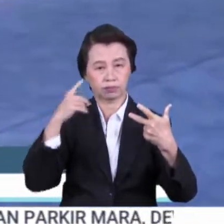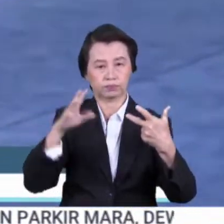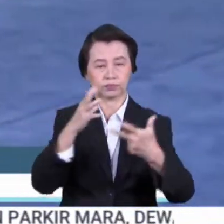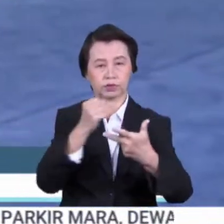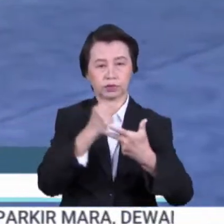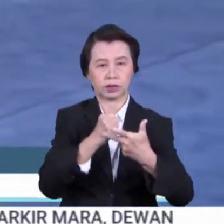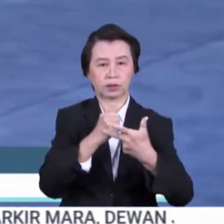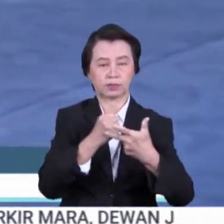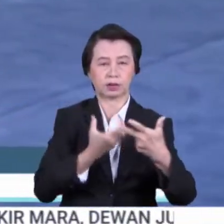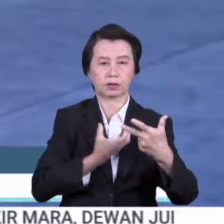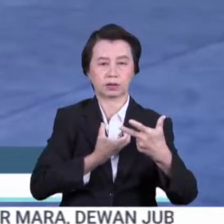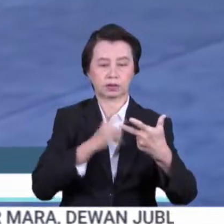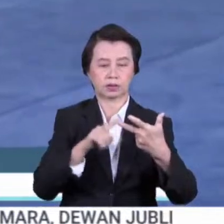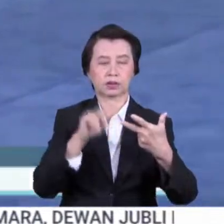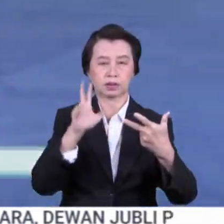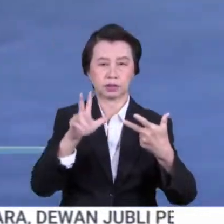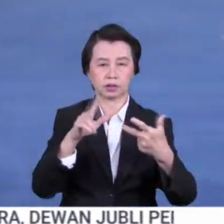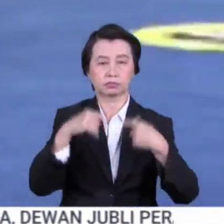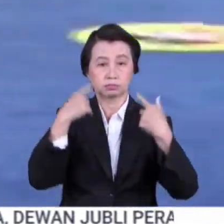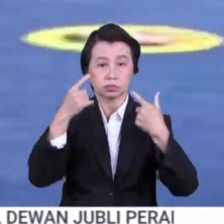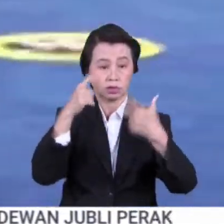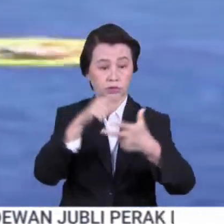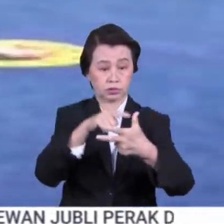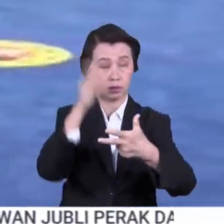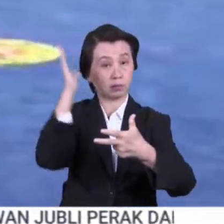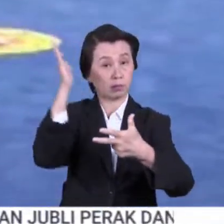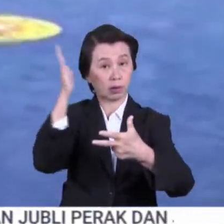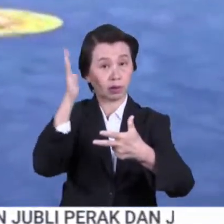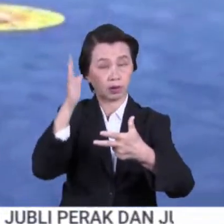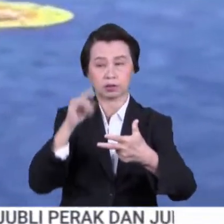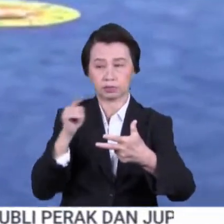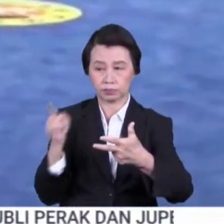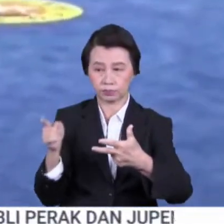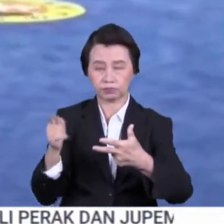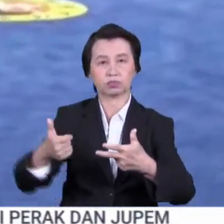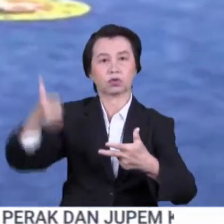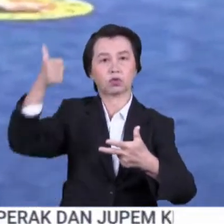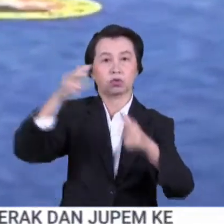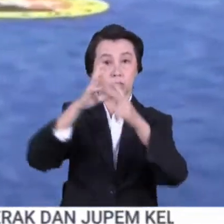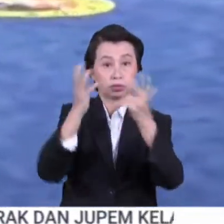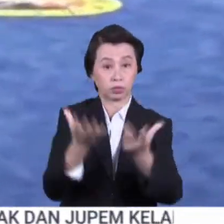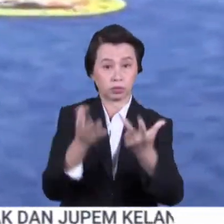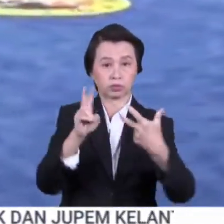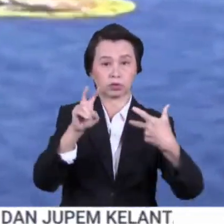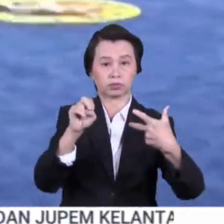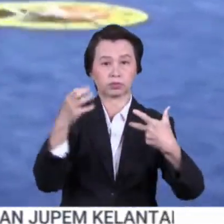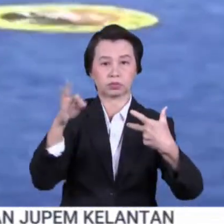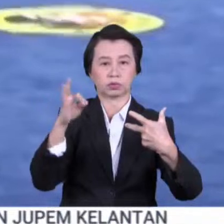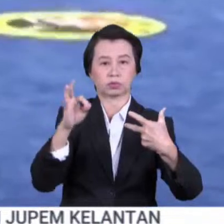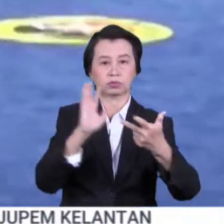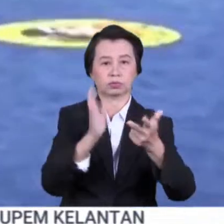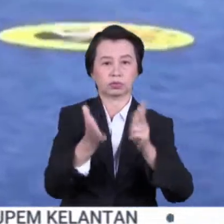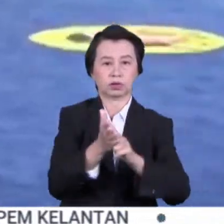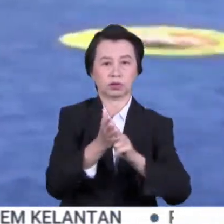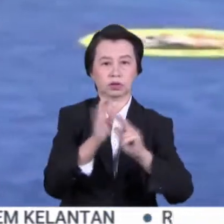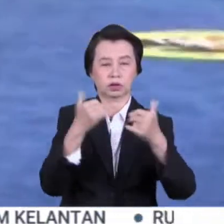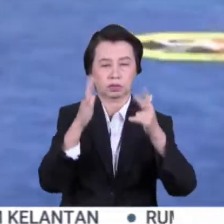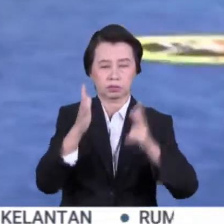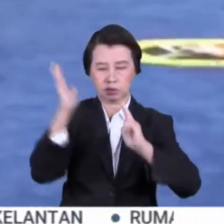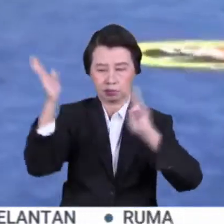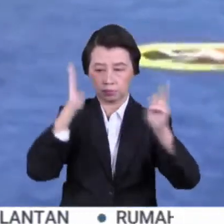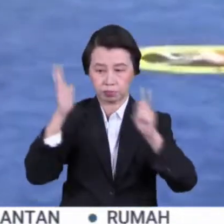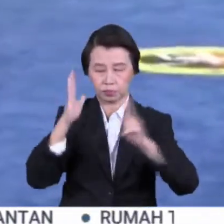membawa pulang gangsa. Kejayaan tersebut membolehkan Chong Ming yang juga juara dunia 2019 muncul atlet Malaysia